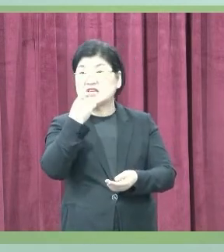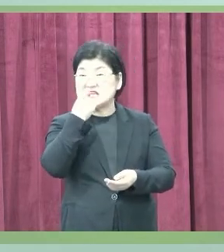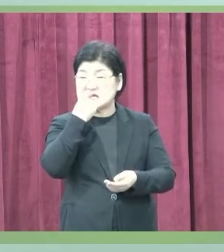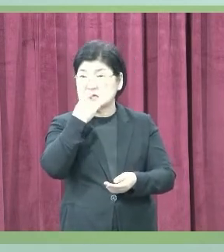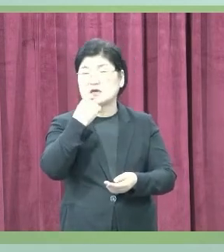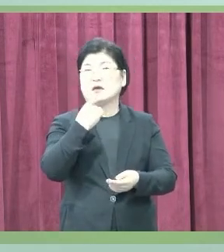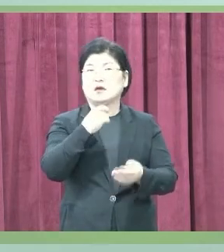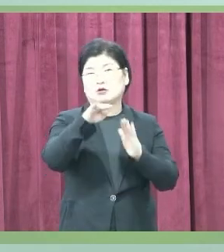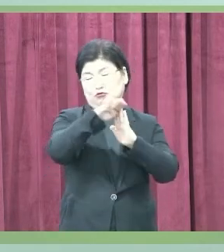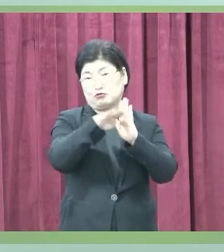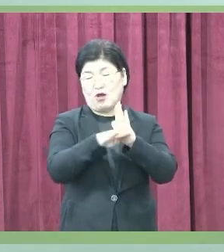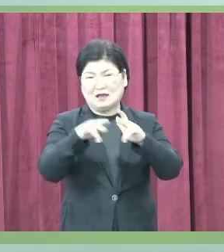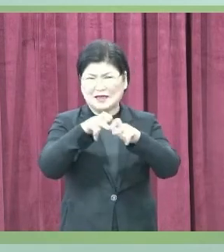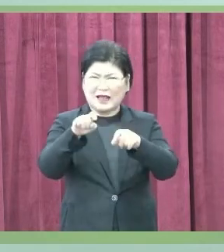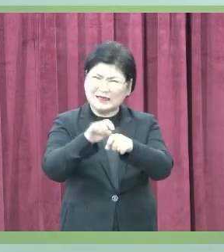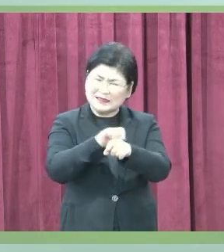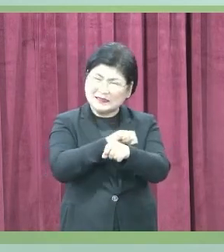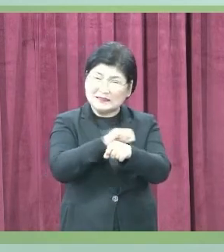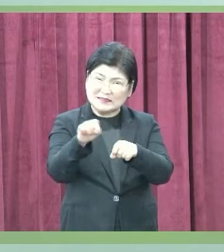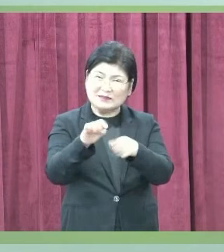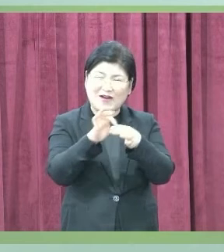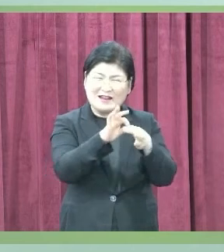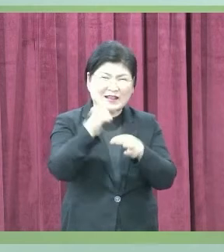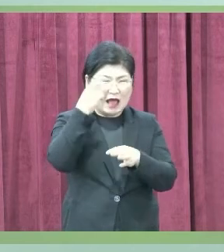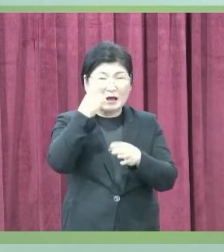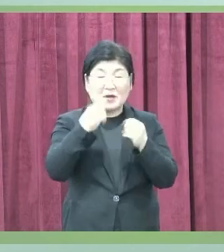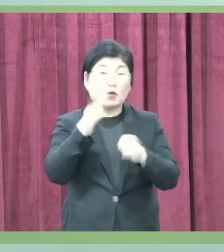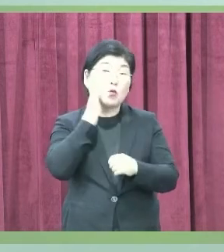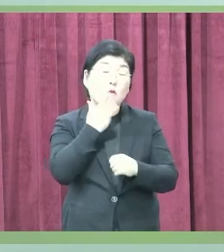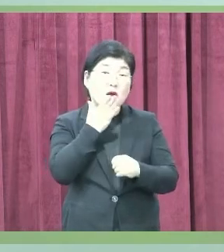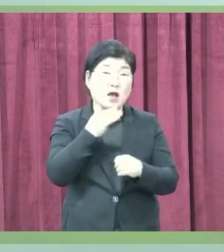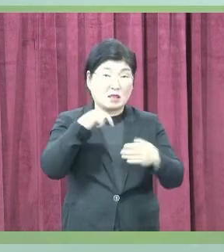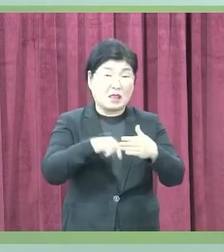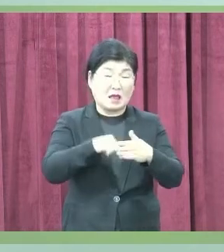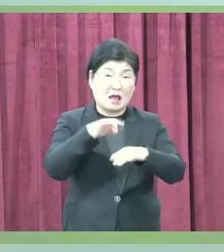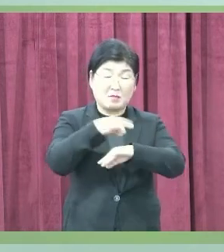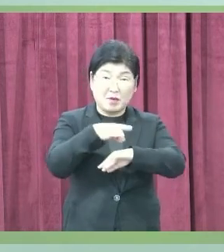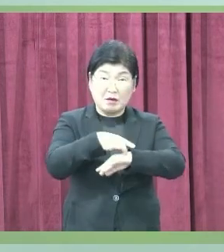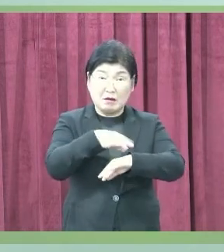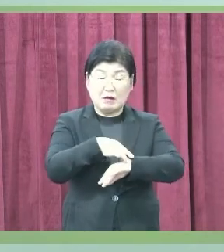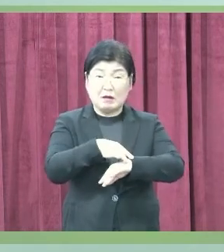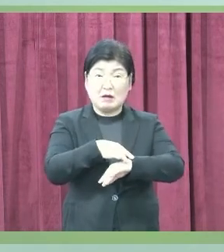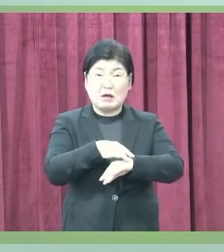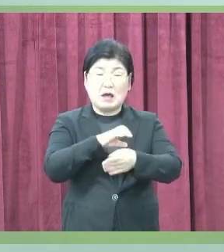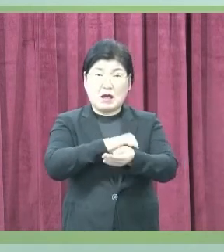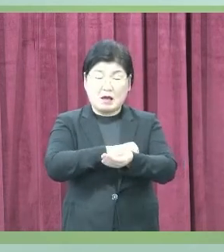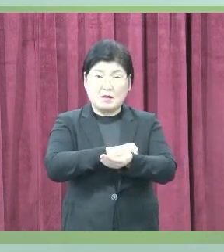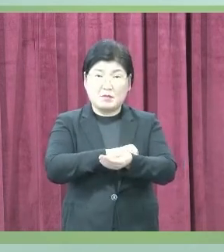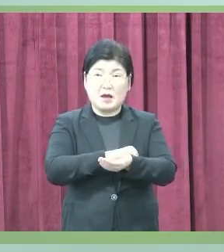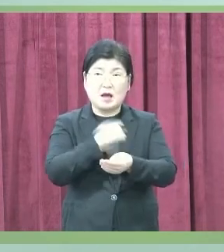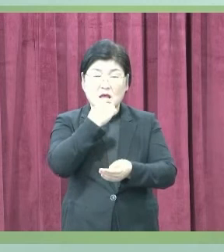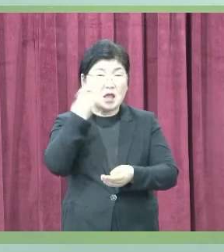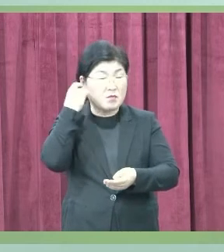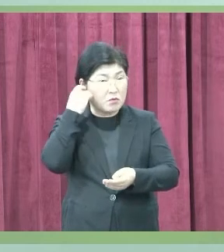이렇게 역시 이제 장애 특성을 반영해서 안과가 들어가 있고요. 청각은 내과, 정형외과, 한방,